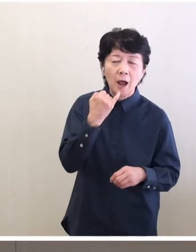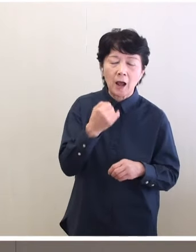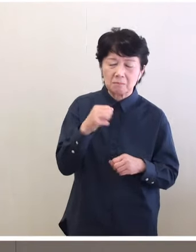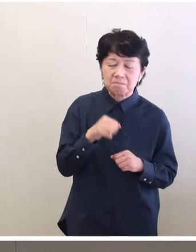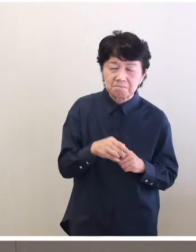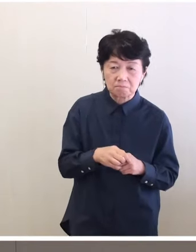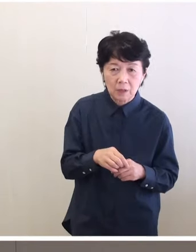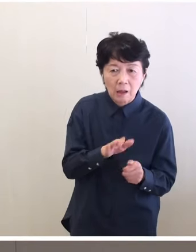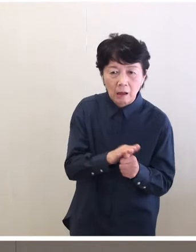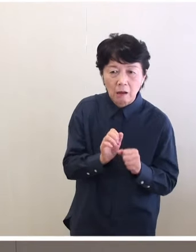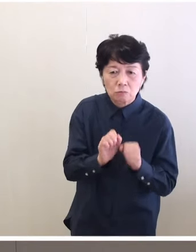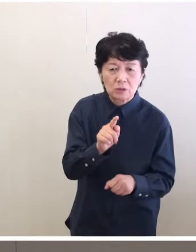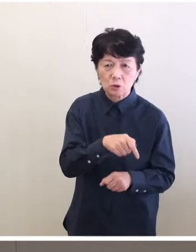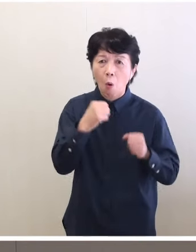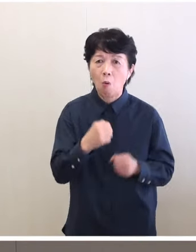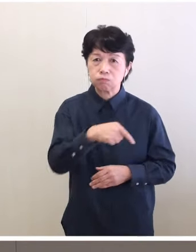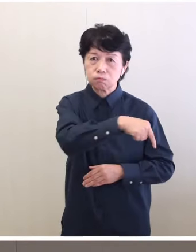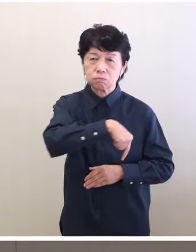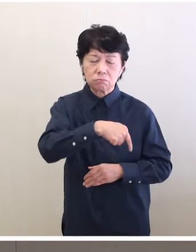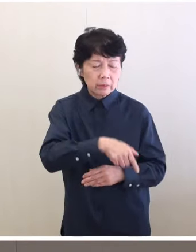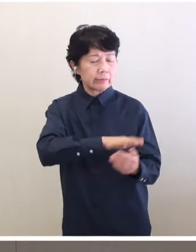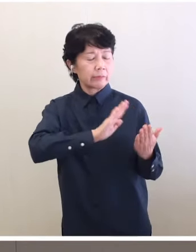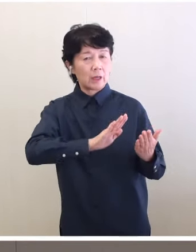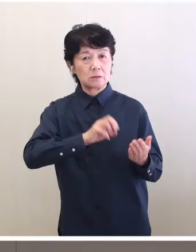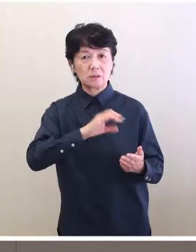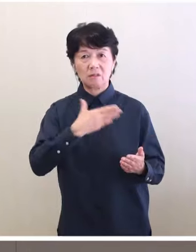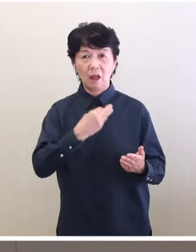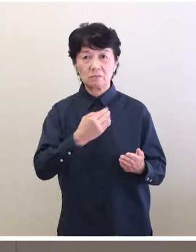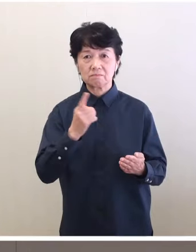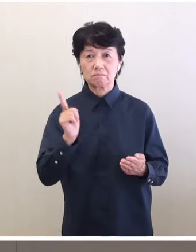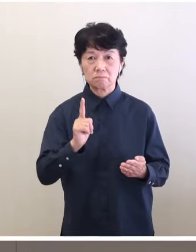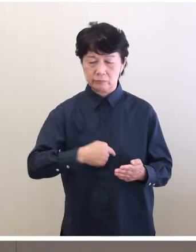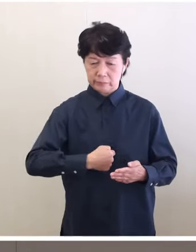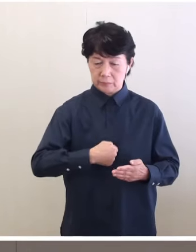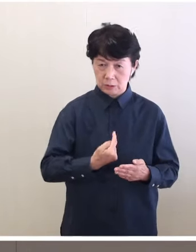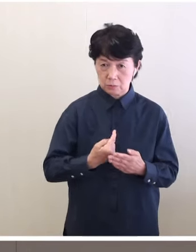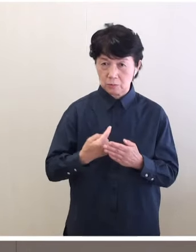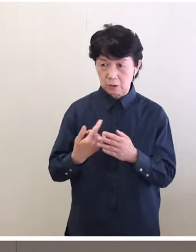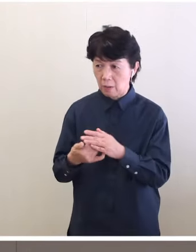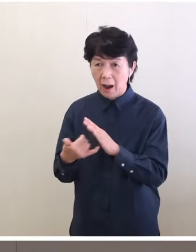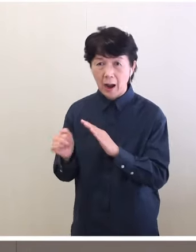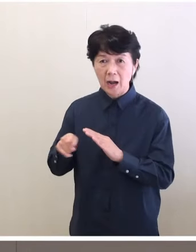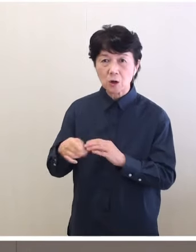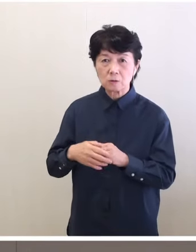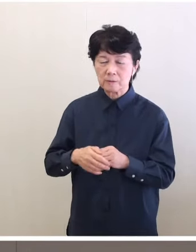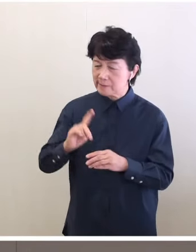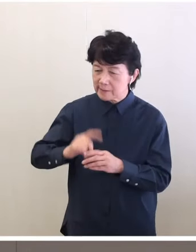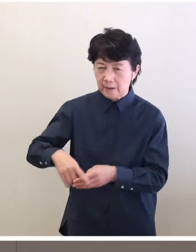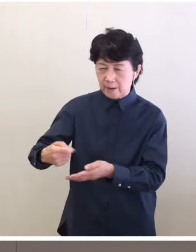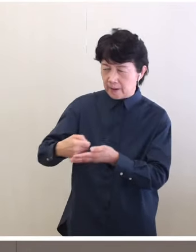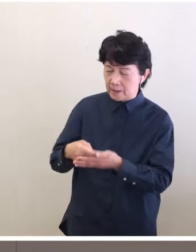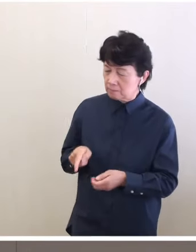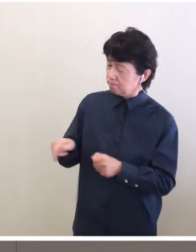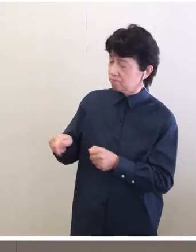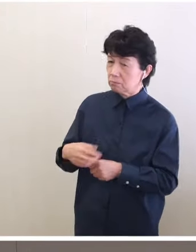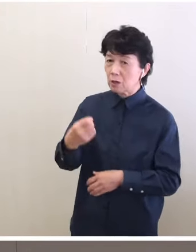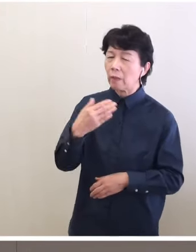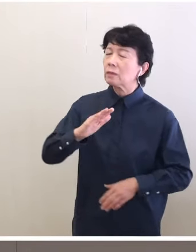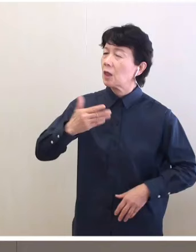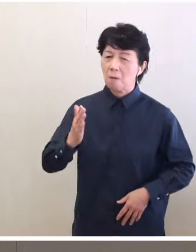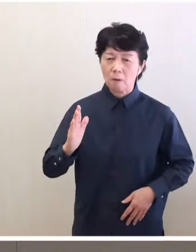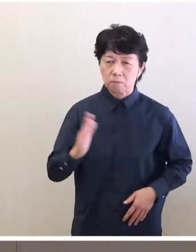方へ伝えたいことがあります。自分自身や家族への脅迫が理由であっても、強